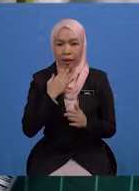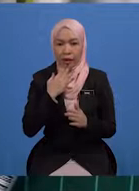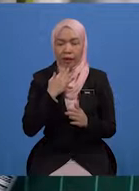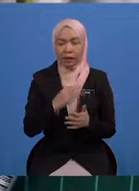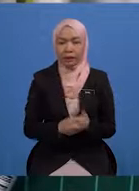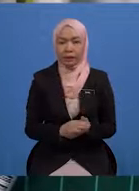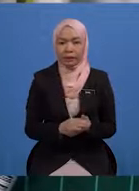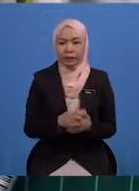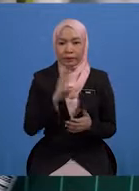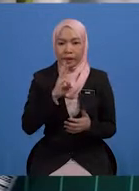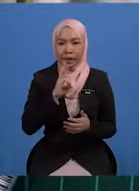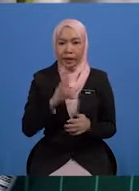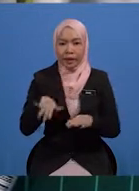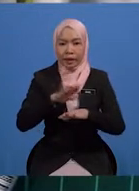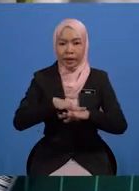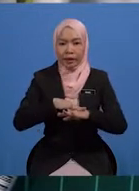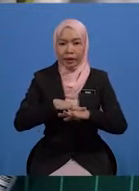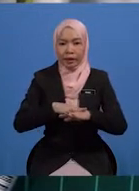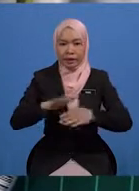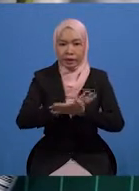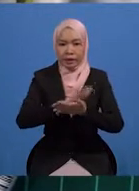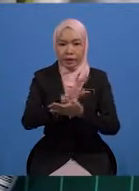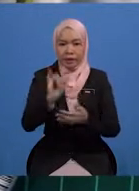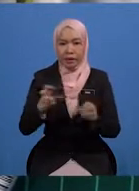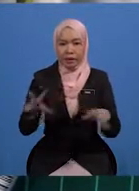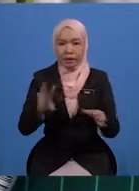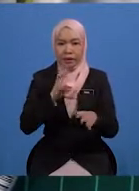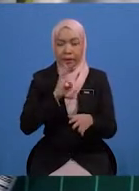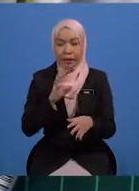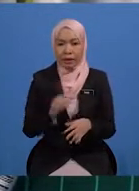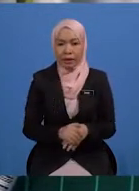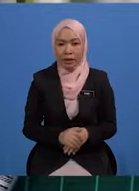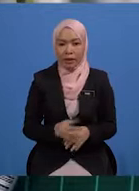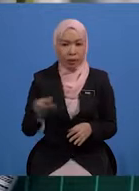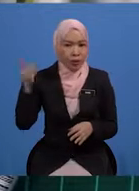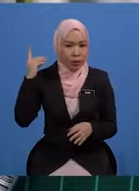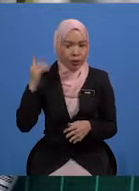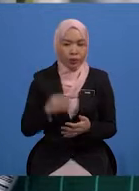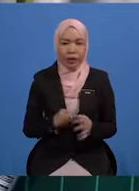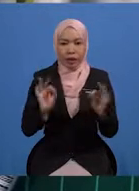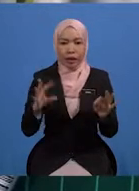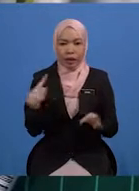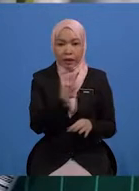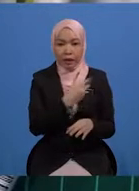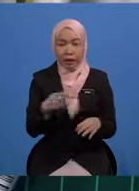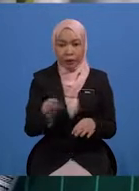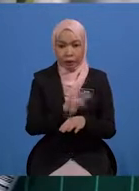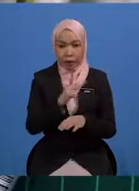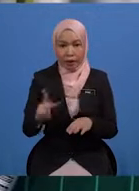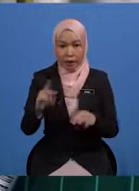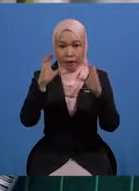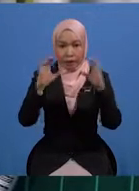cat air ke atas permukaan kertas yang telah dibasahkan terlebih dahulu. Kalau kita gunakan teknik